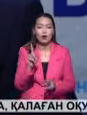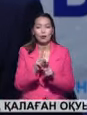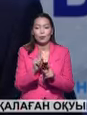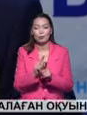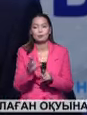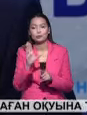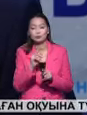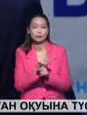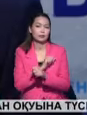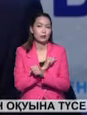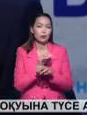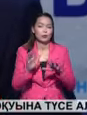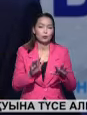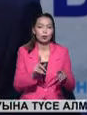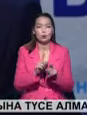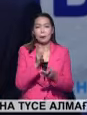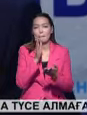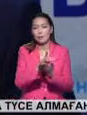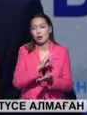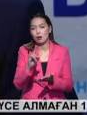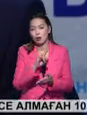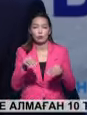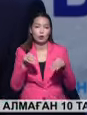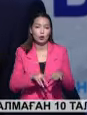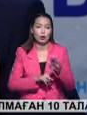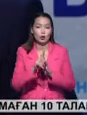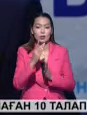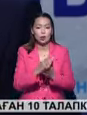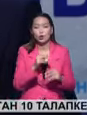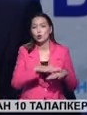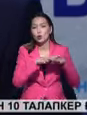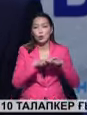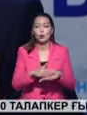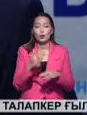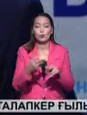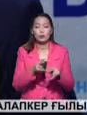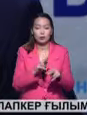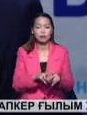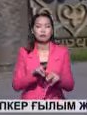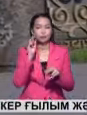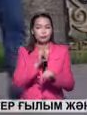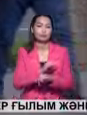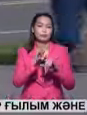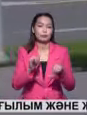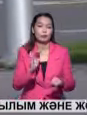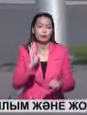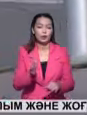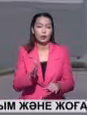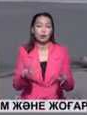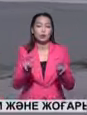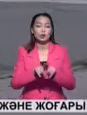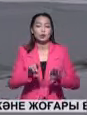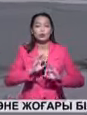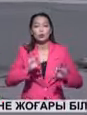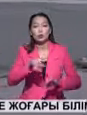сынды демалыс орындарына тікелей тасымалдау қолға алынды. Бұл үшін субсидияланған 19 рейстің санын арттырамыз. Сондай-ақ